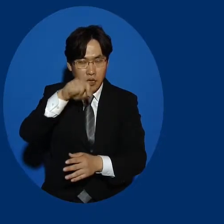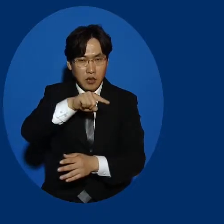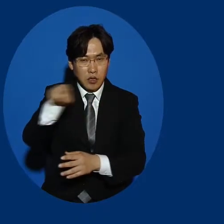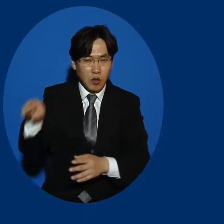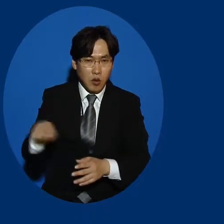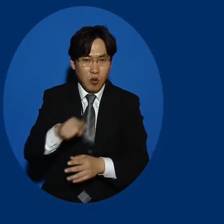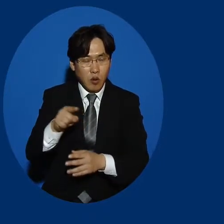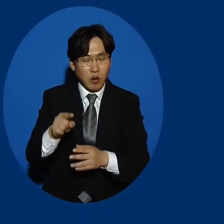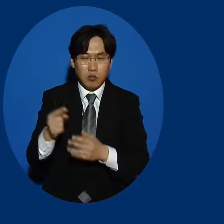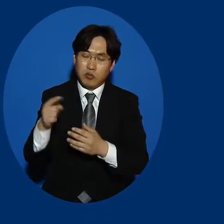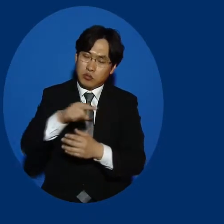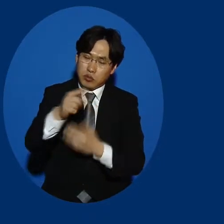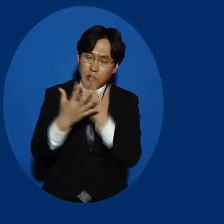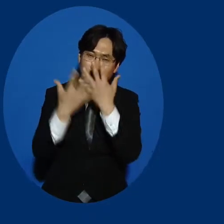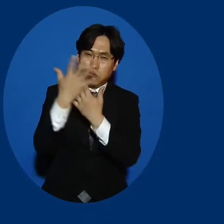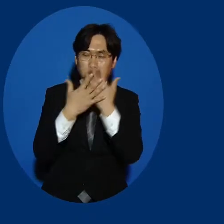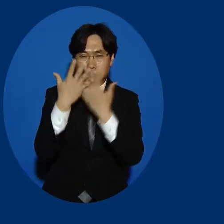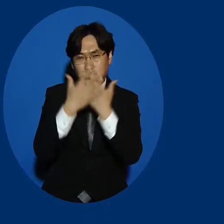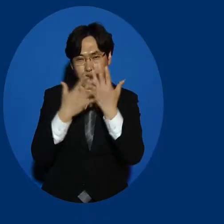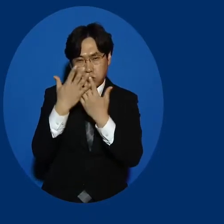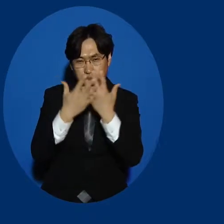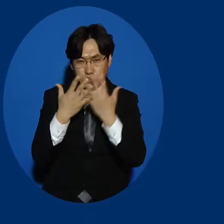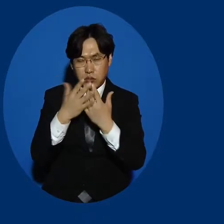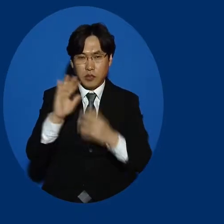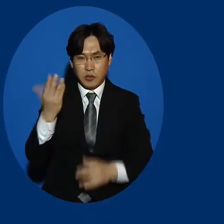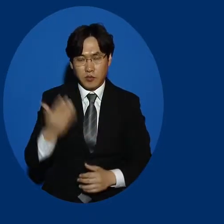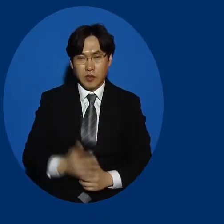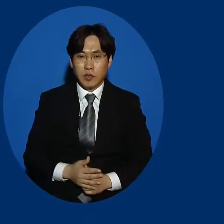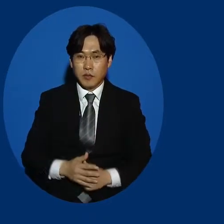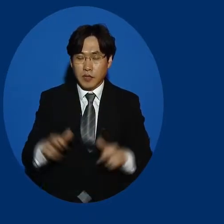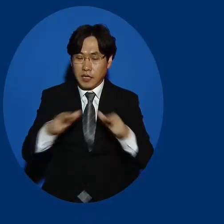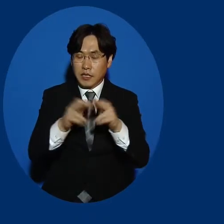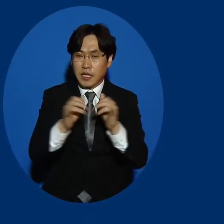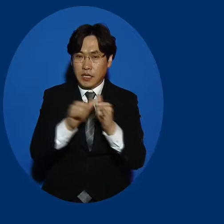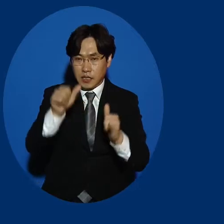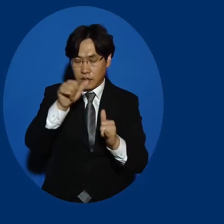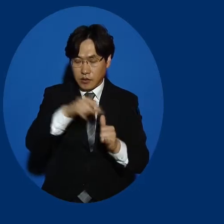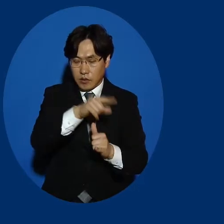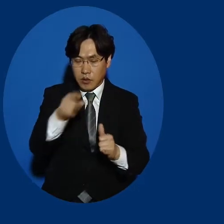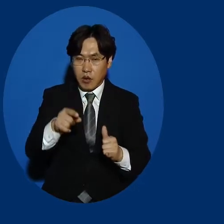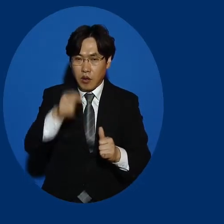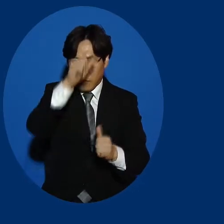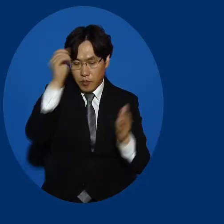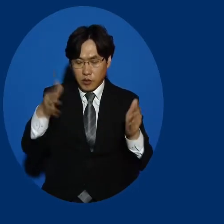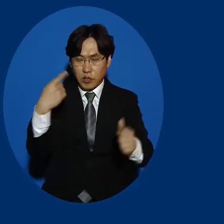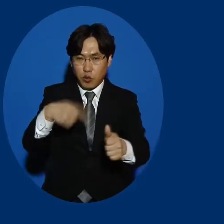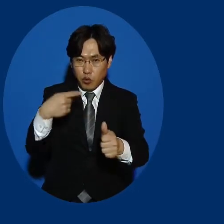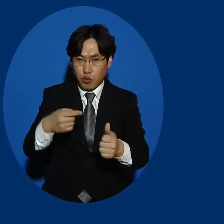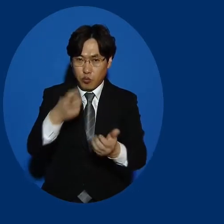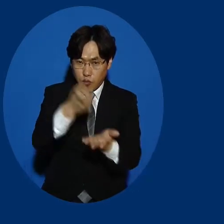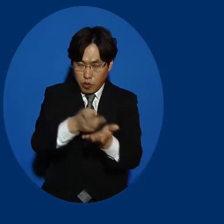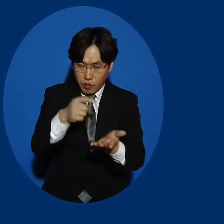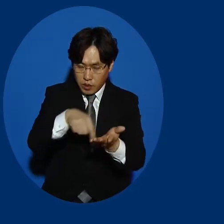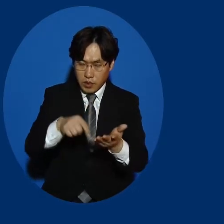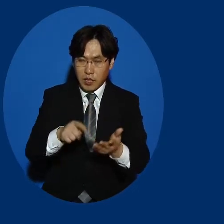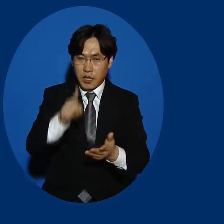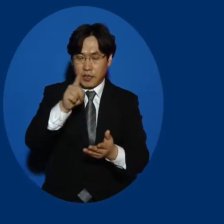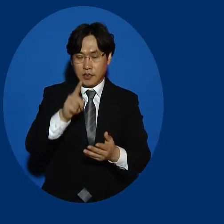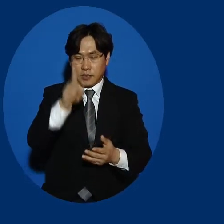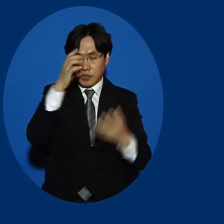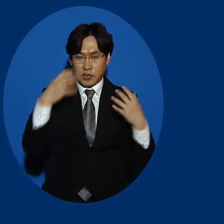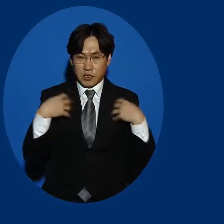더욱 모호해졌습니다. 평생교육법 법안에는 지자체장들로 하여금